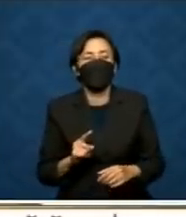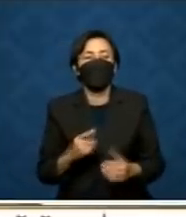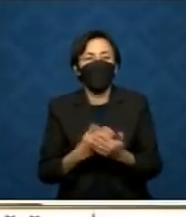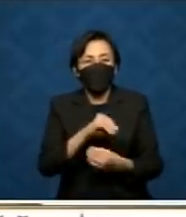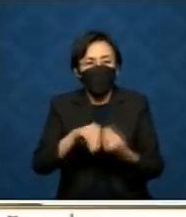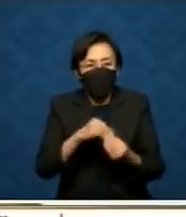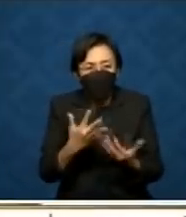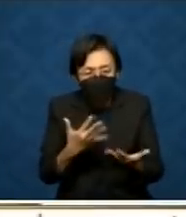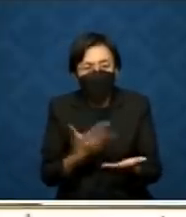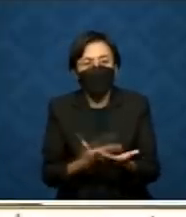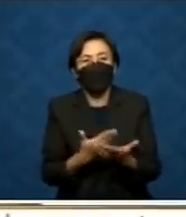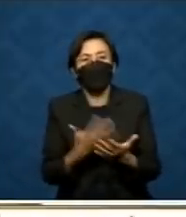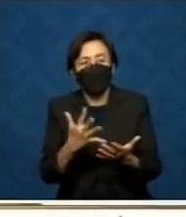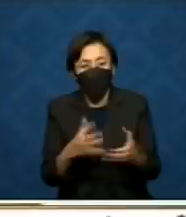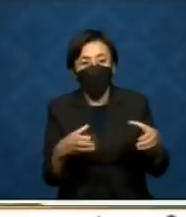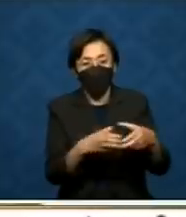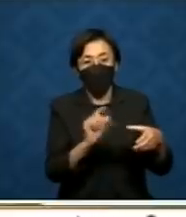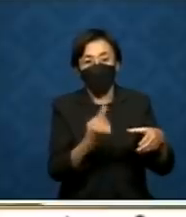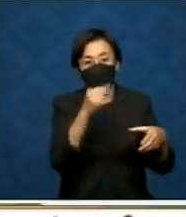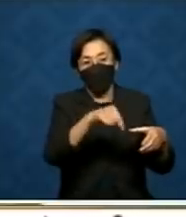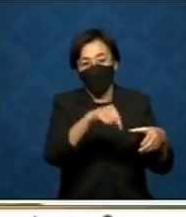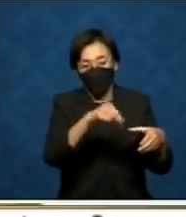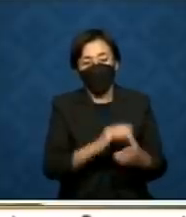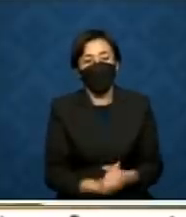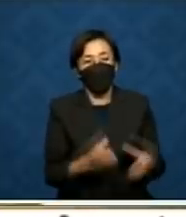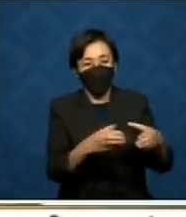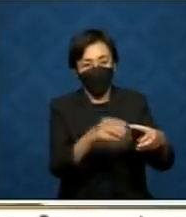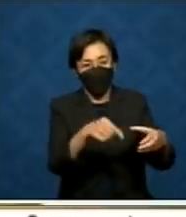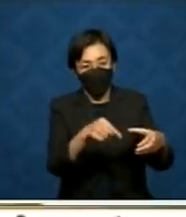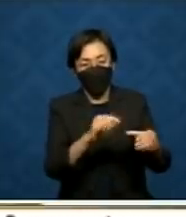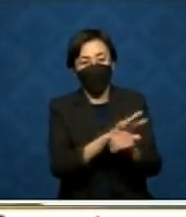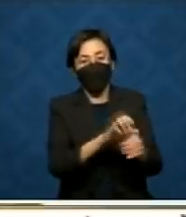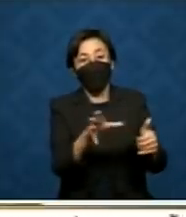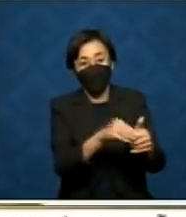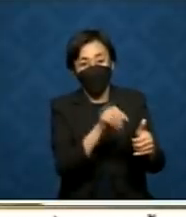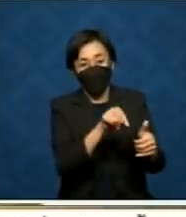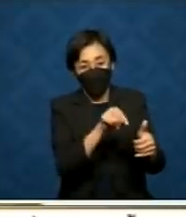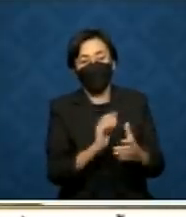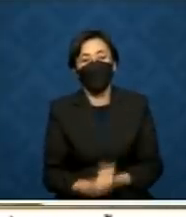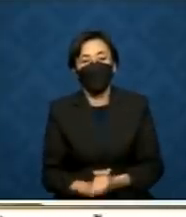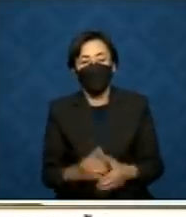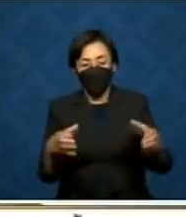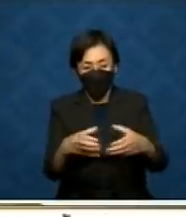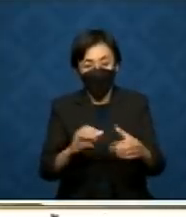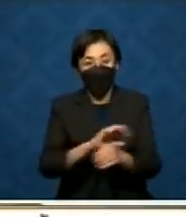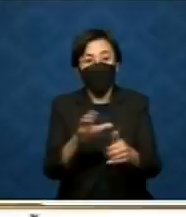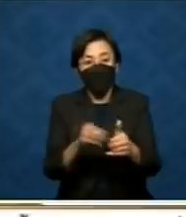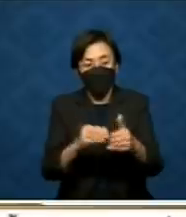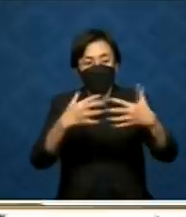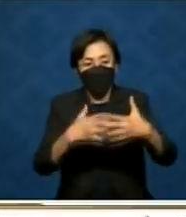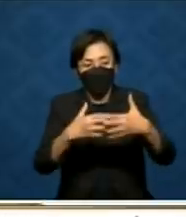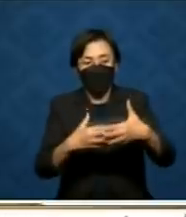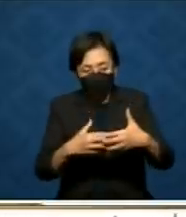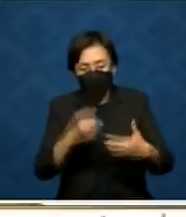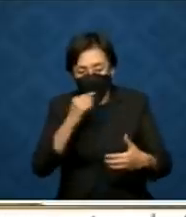อ่ะต่อไปกูแรกเกาะกุมแรกผมที่ติดคอมีนี่แหละณโรงงานต้องให้กลับ